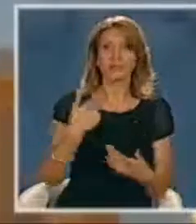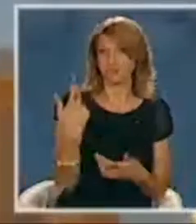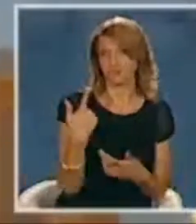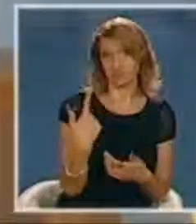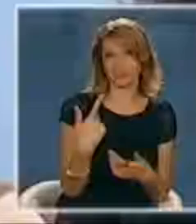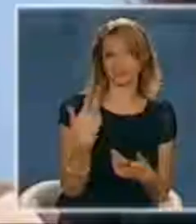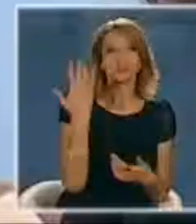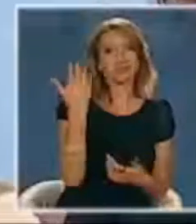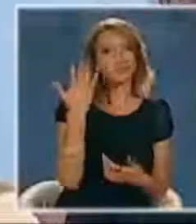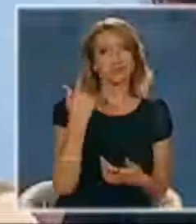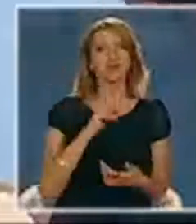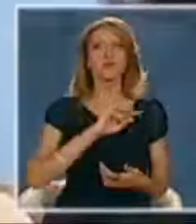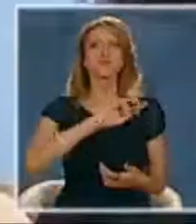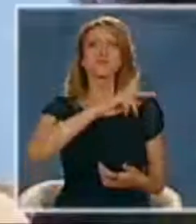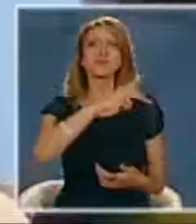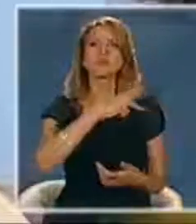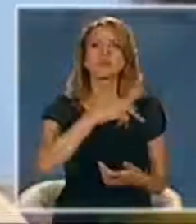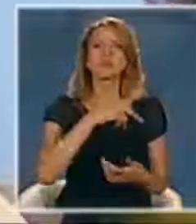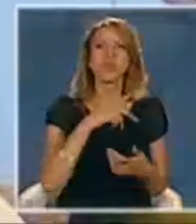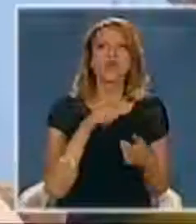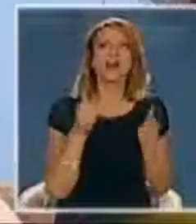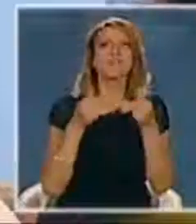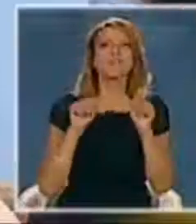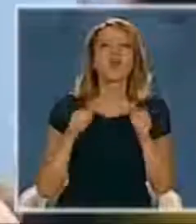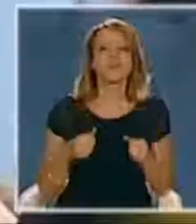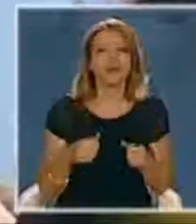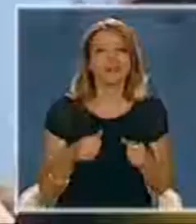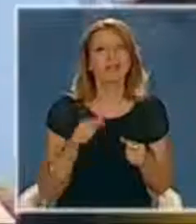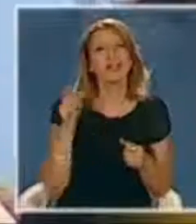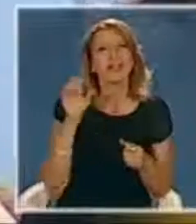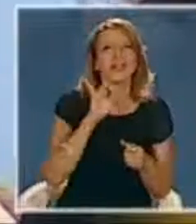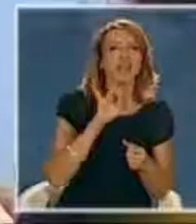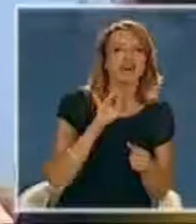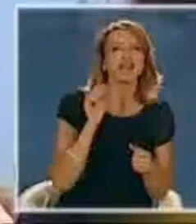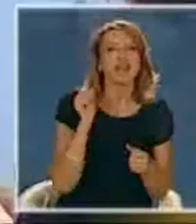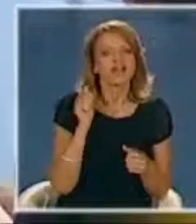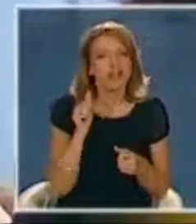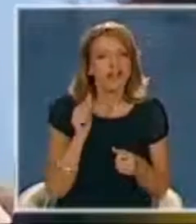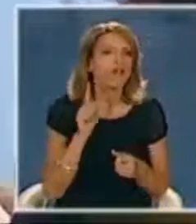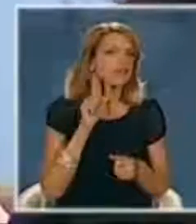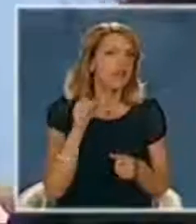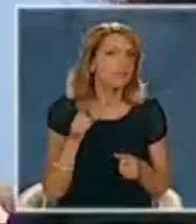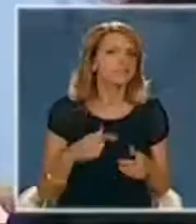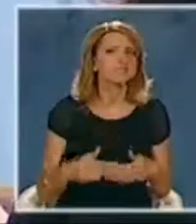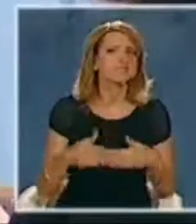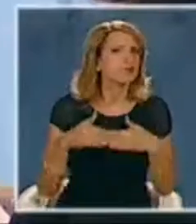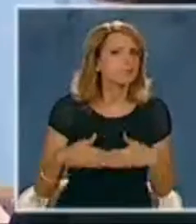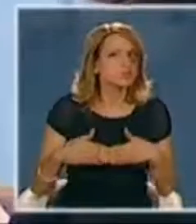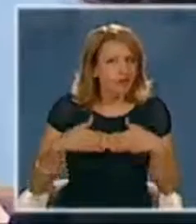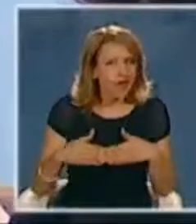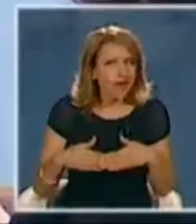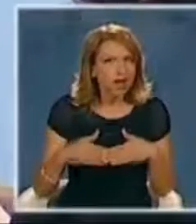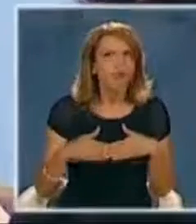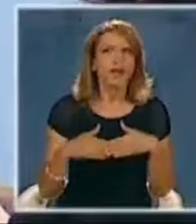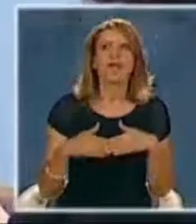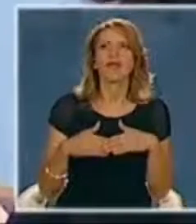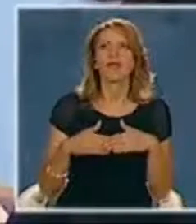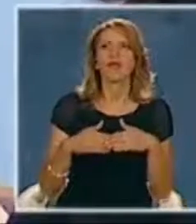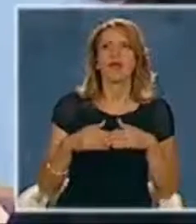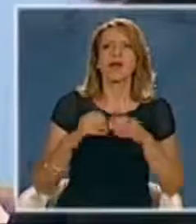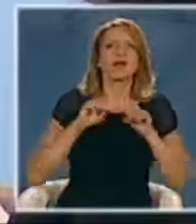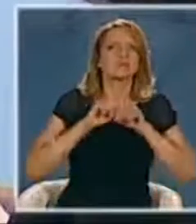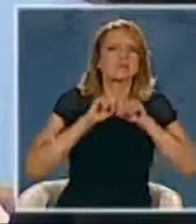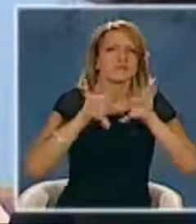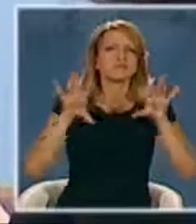него в един друг формат. На Иван и Андрей. Да. Където там се запознахме. В началото